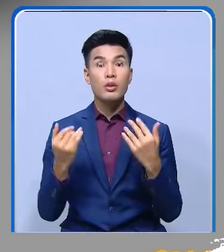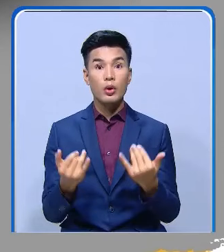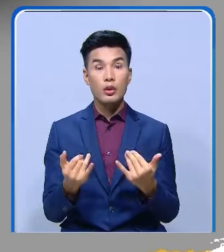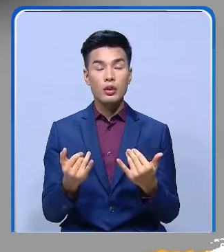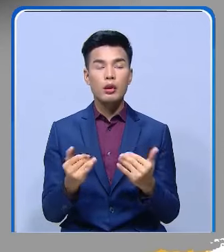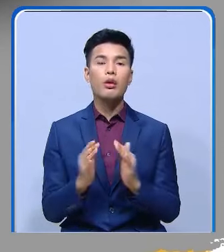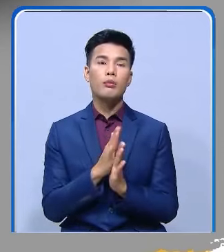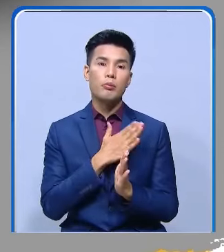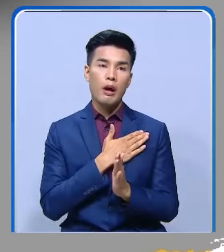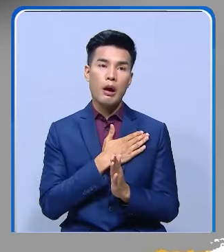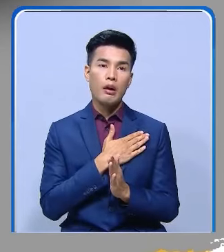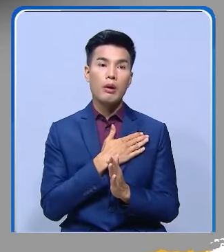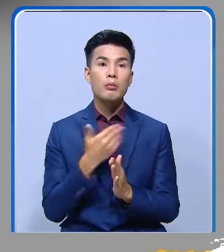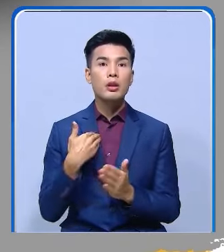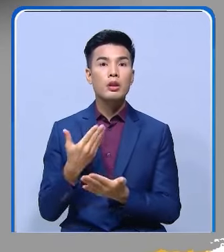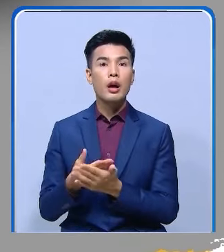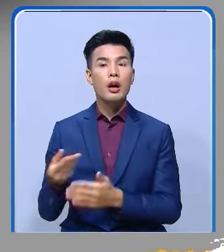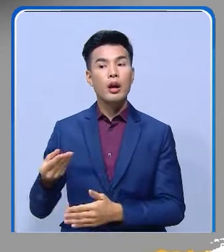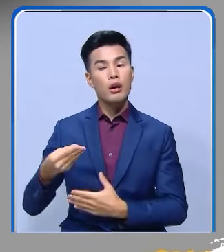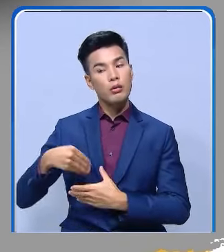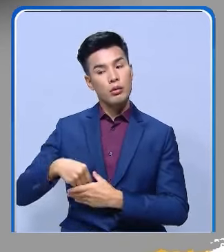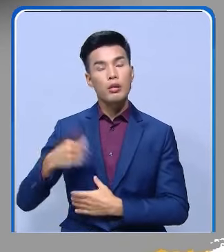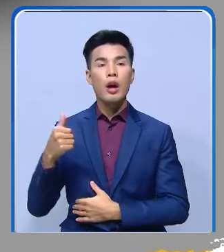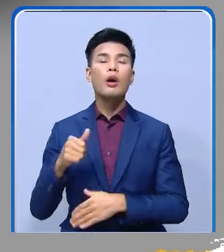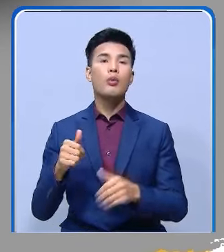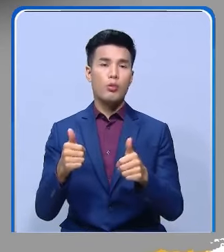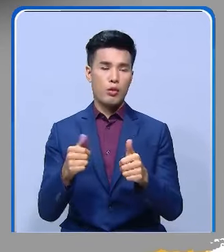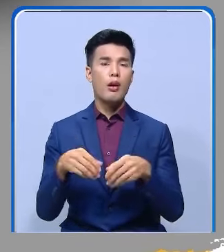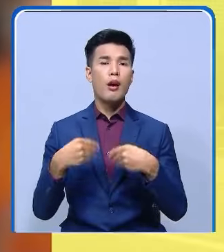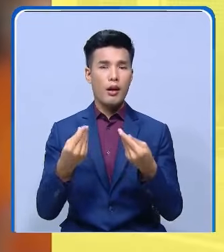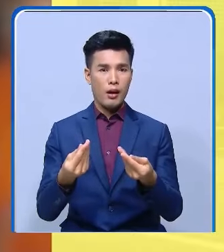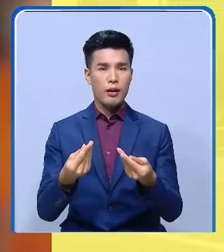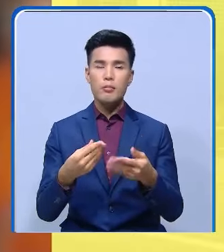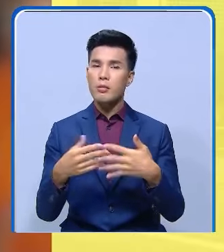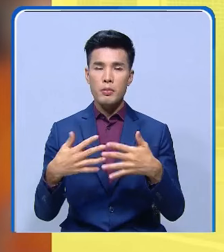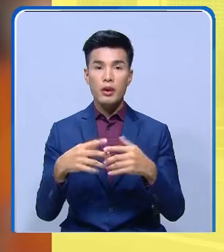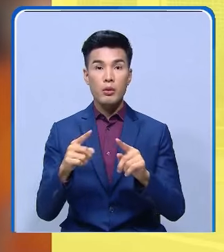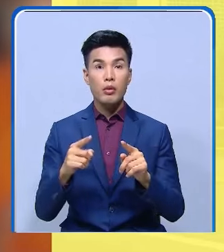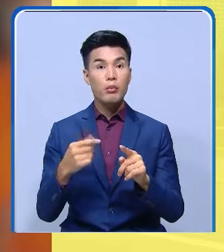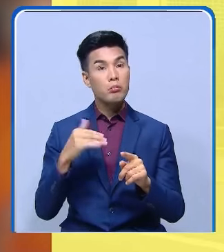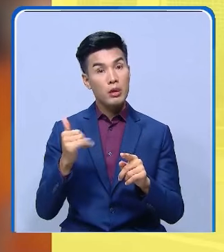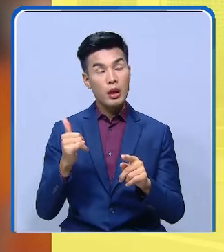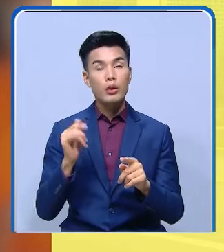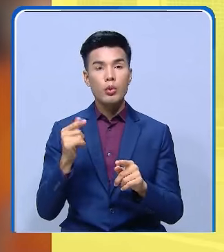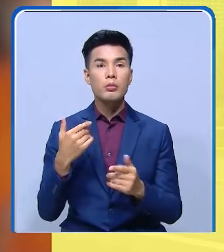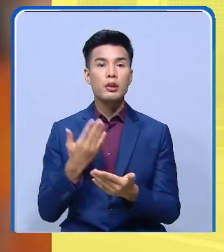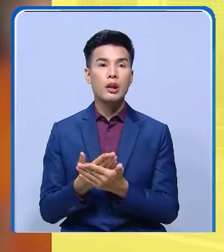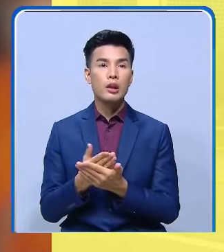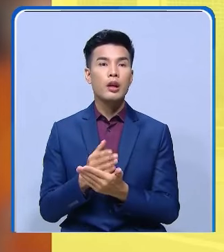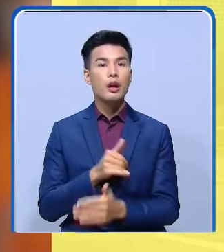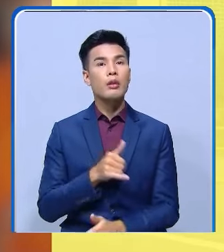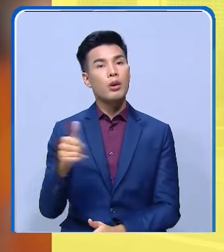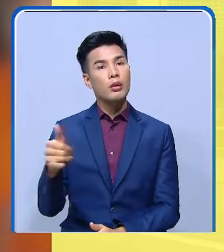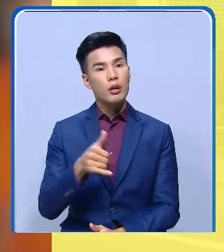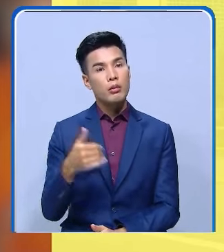ระเนนสามารถถือเงินได้ก็เป็นการอนุโลมเพราะว่าพระเนนบางรูปต้องใช้เงินเป็นค่าเดินทาง